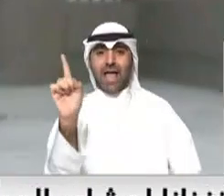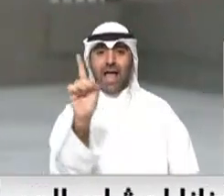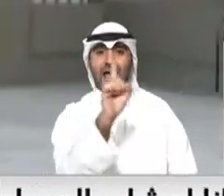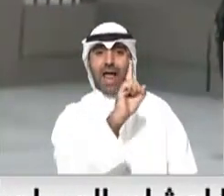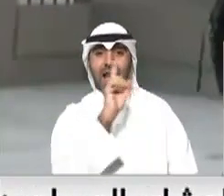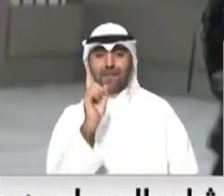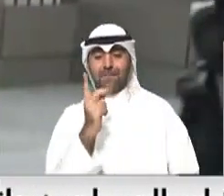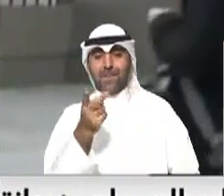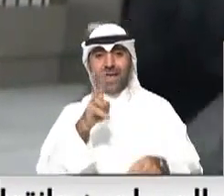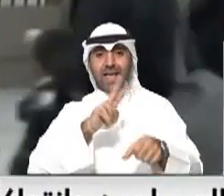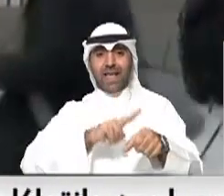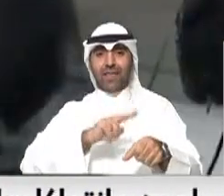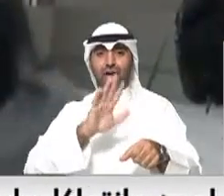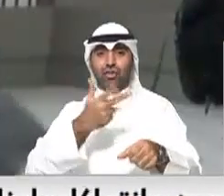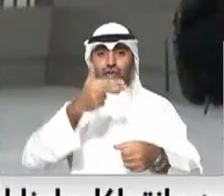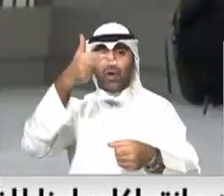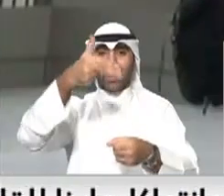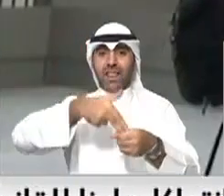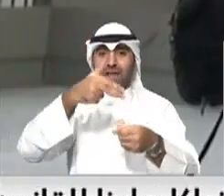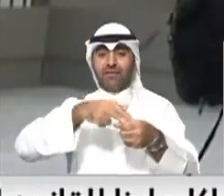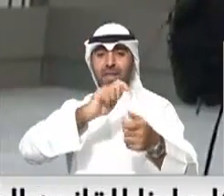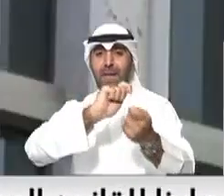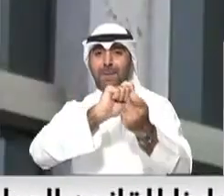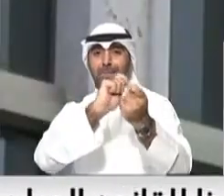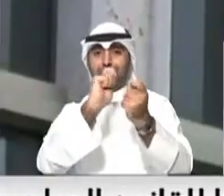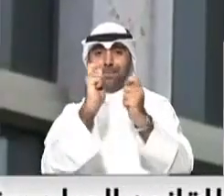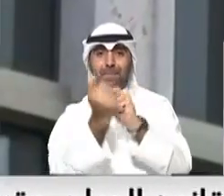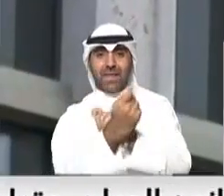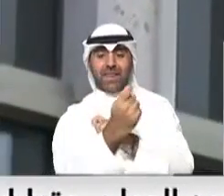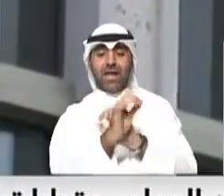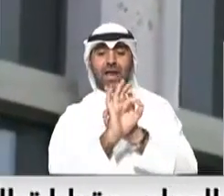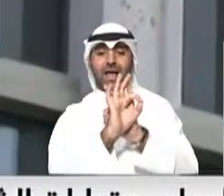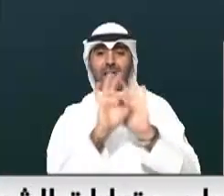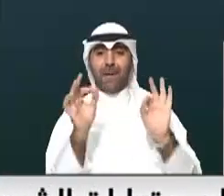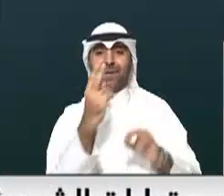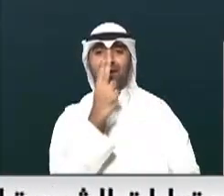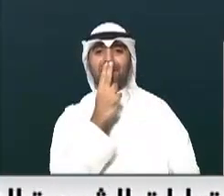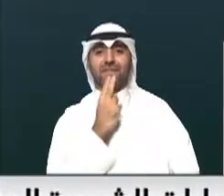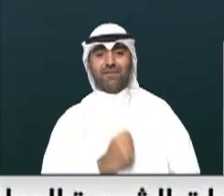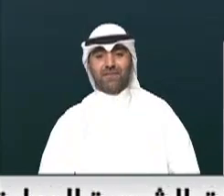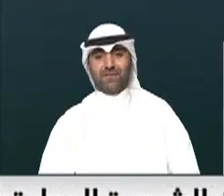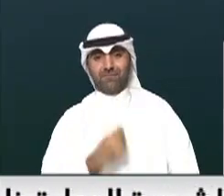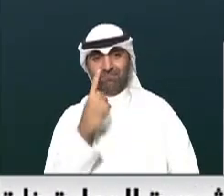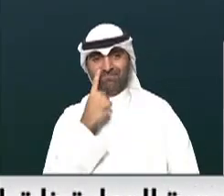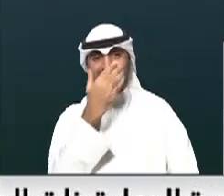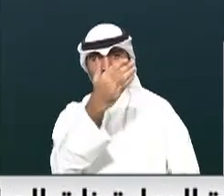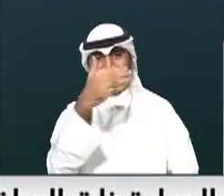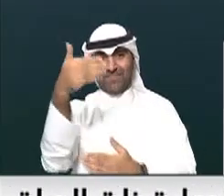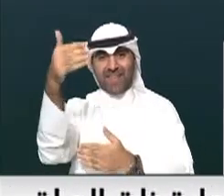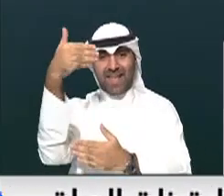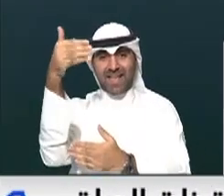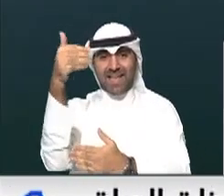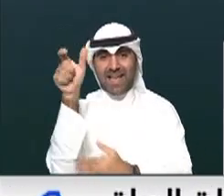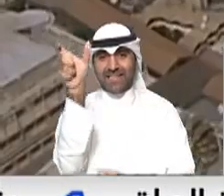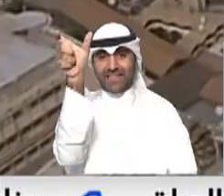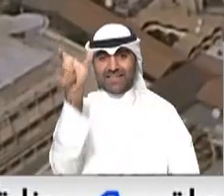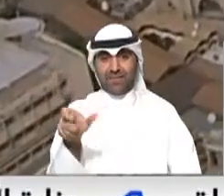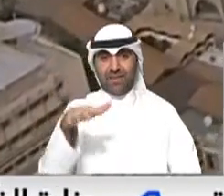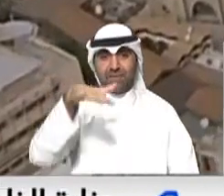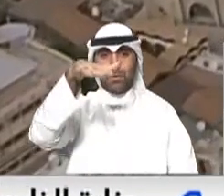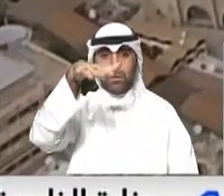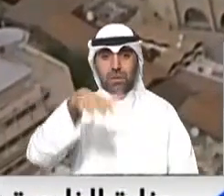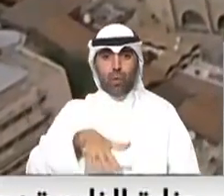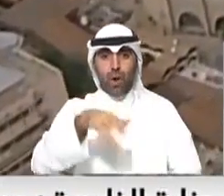على الطاقات الاحفوريه الى الطاقات المتجدده اكد سفير دوله الكويت لدى جمهوريه المانيا الاتحاديه نجيب البدر يوم